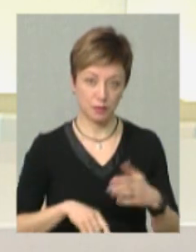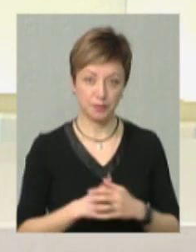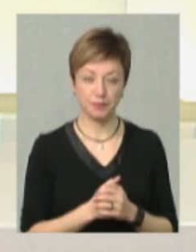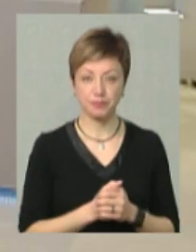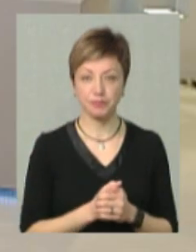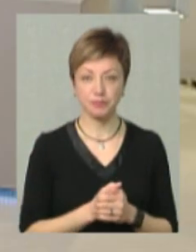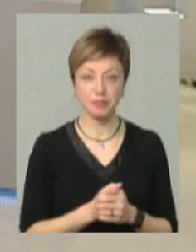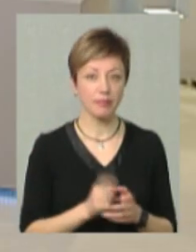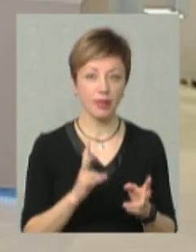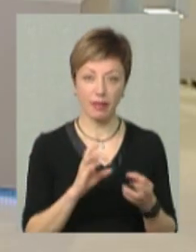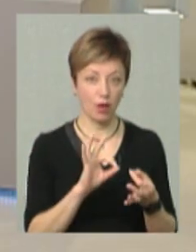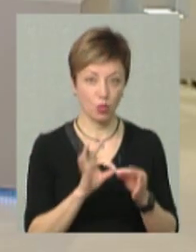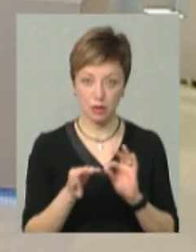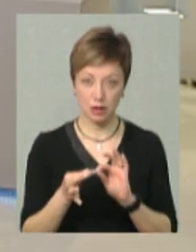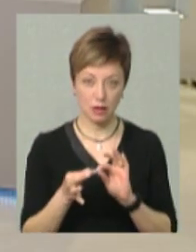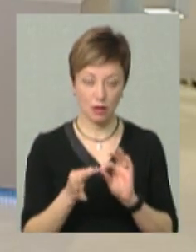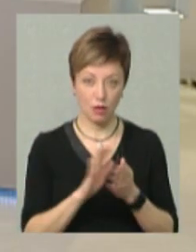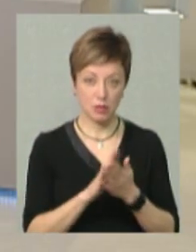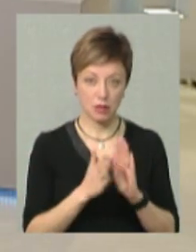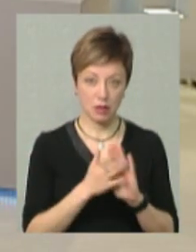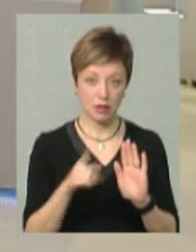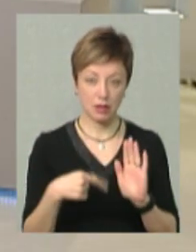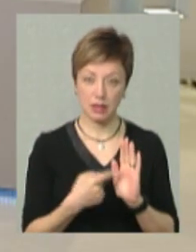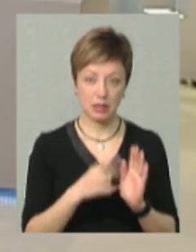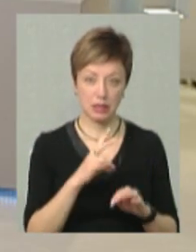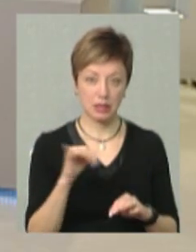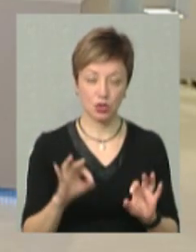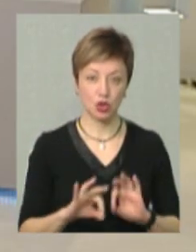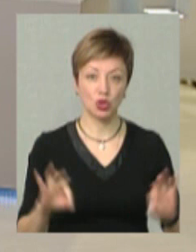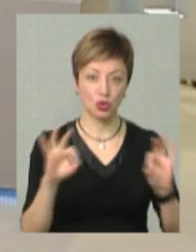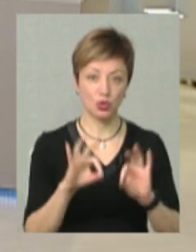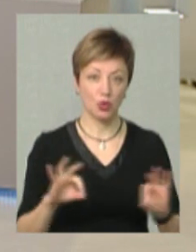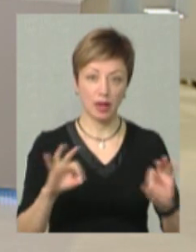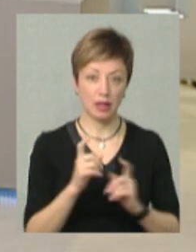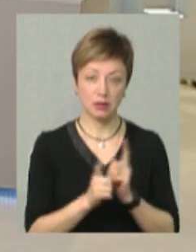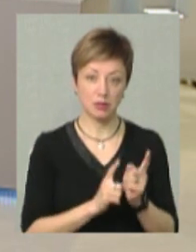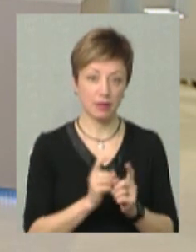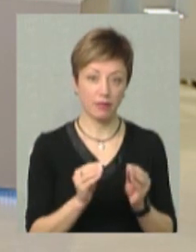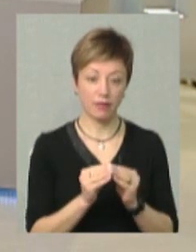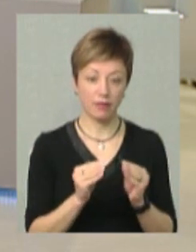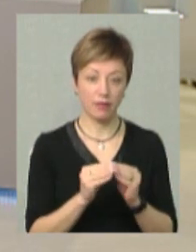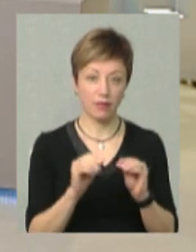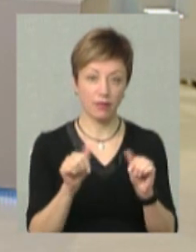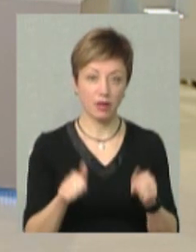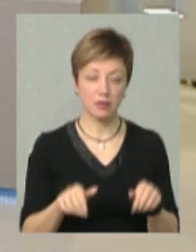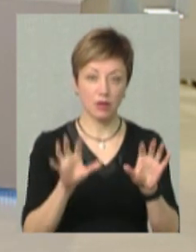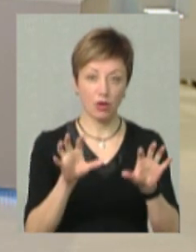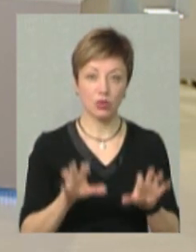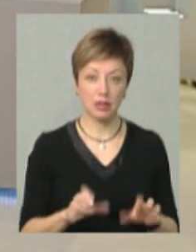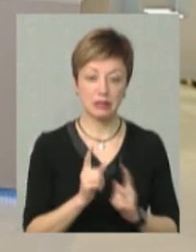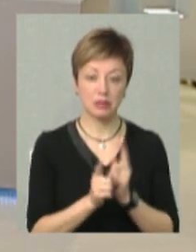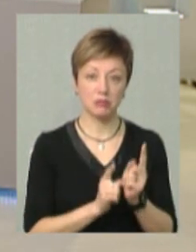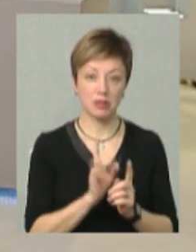тут не ускладнили обставини? Ні, тут нічого не змінилося, залишилося в такому самому вигляді в законодавстві і